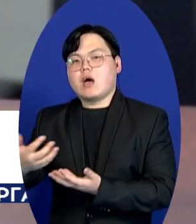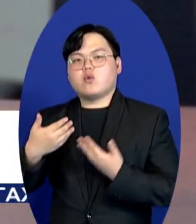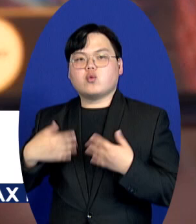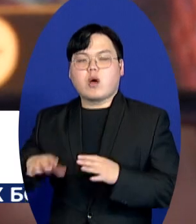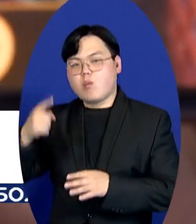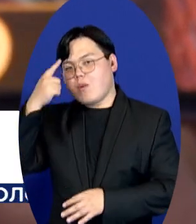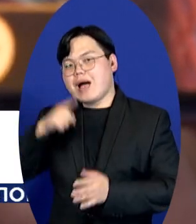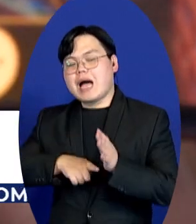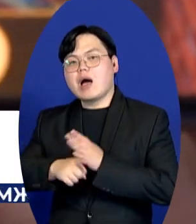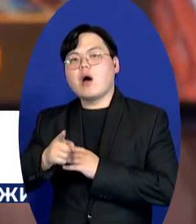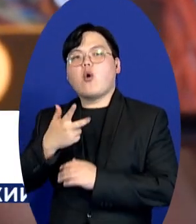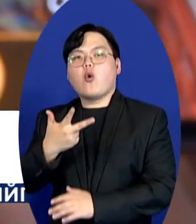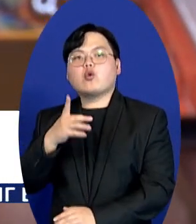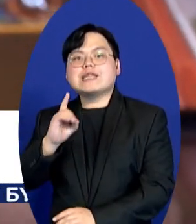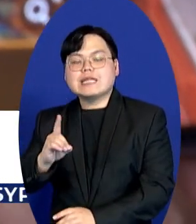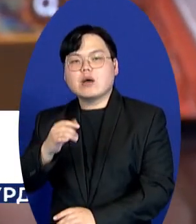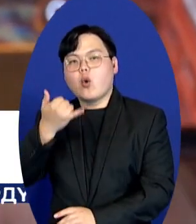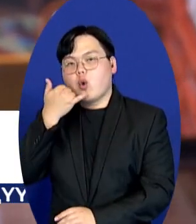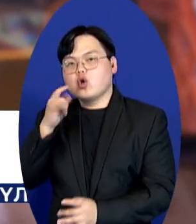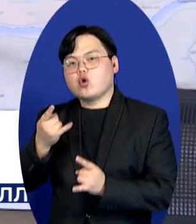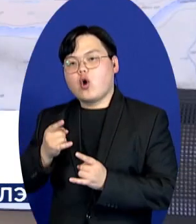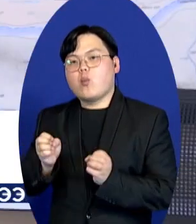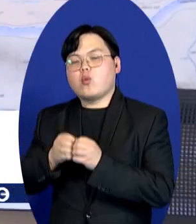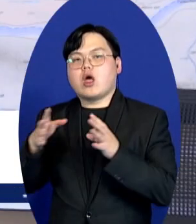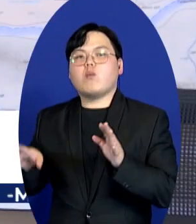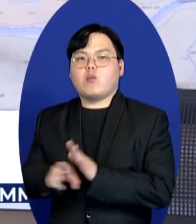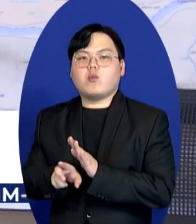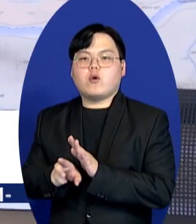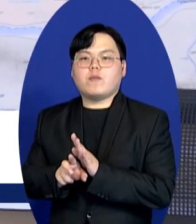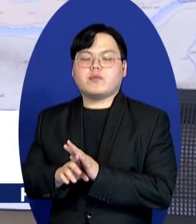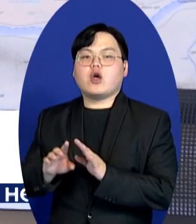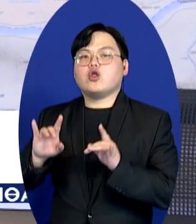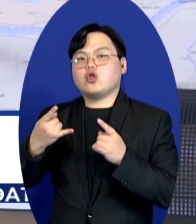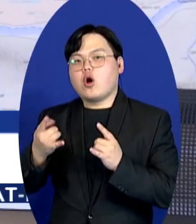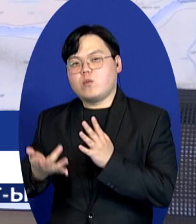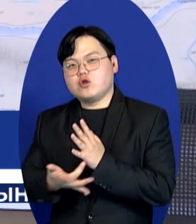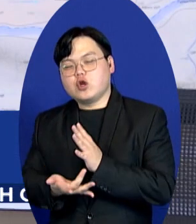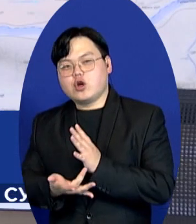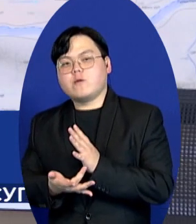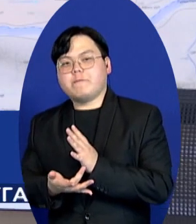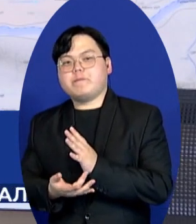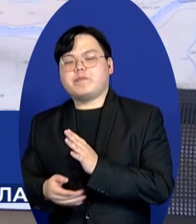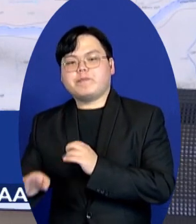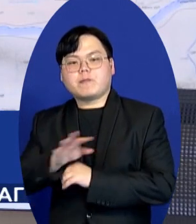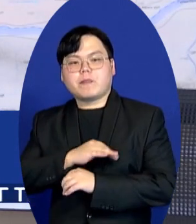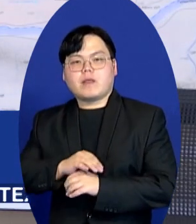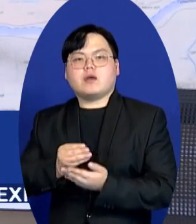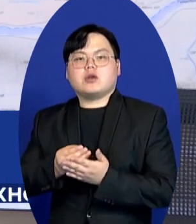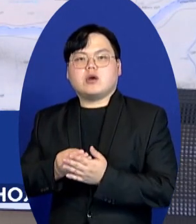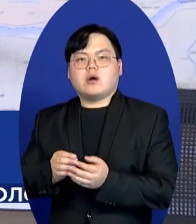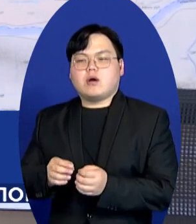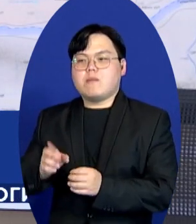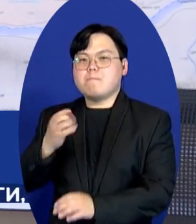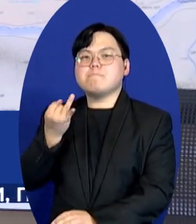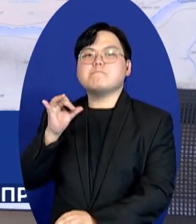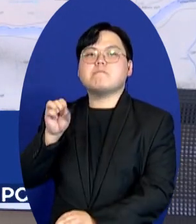Монголын анхны 3D гаруцсны тоглоомоо бүтээх боломжтой боллоо. Тоглоом дижитал бүтээгдэхүүний салбар болохоор одоо бит бүтээгдэхүүнүүдийг бодвол